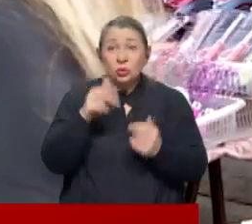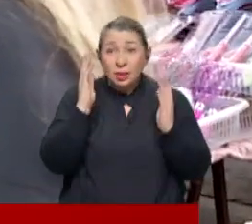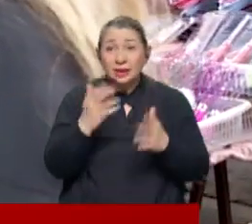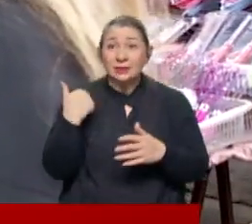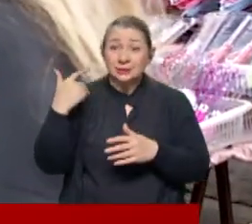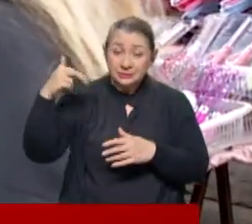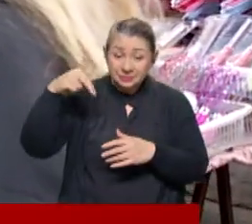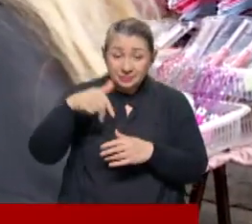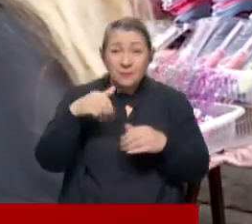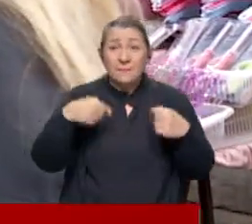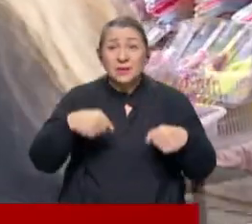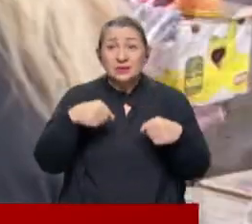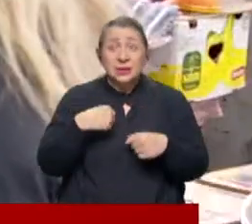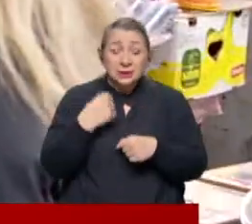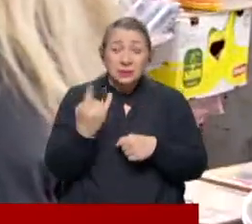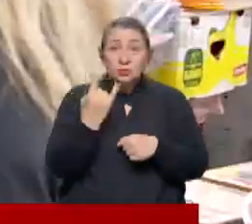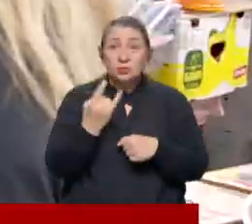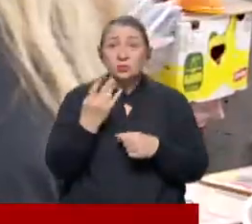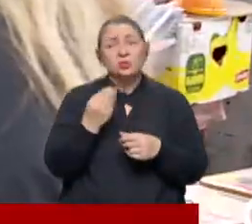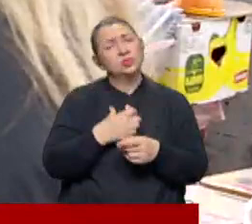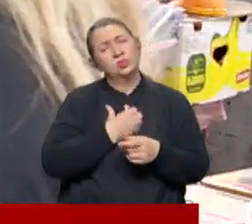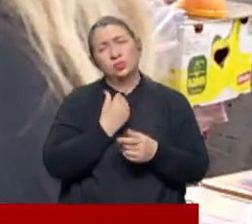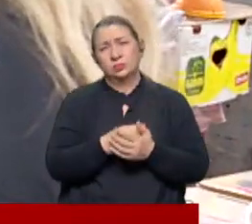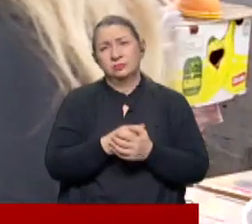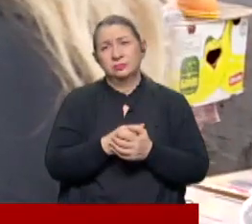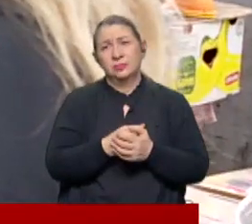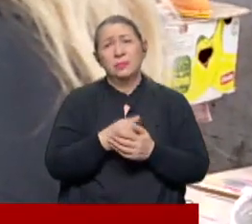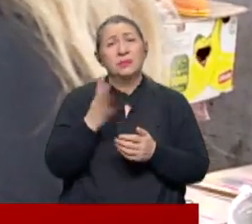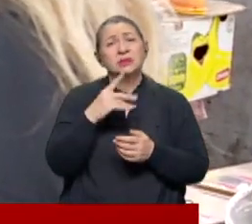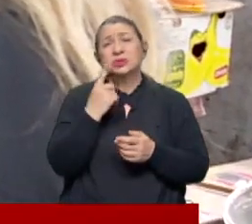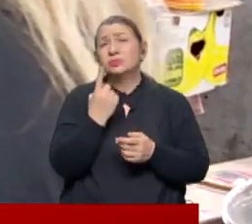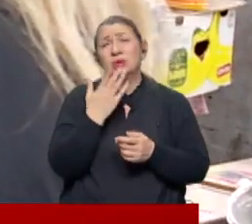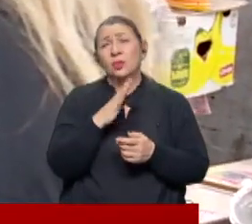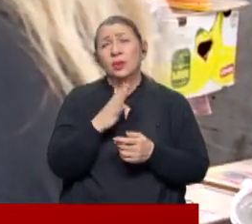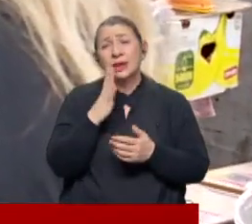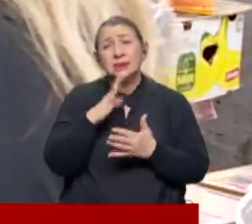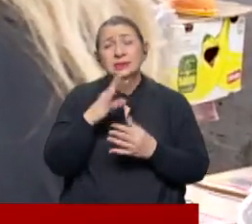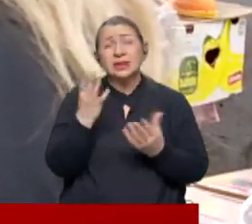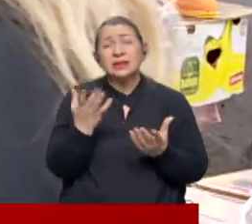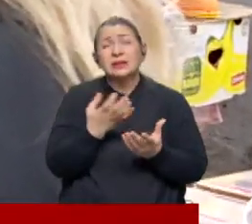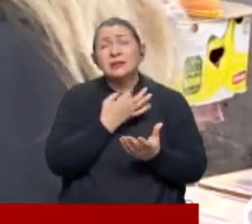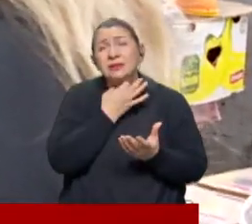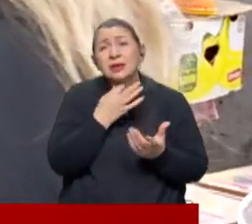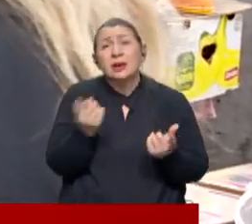halde geliyorum, pazarları dolaşıyorum. Çok acı. Başka diyecek hiçbir şey yok. İnsanlar artık çaresizlikten yapıyorlar bunu.